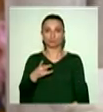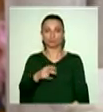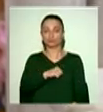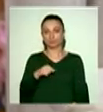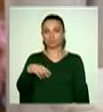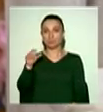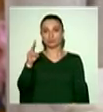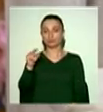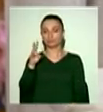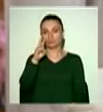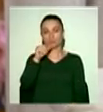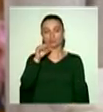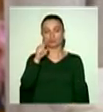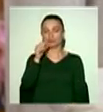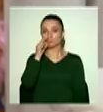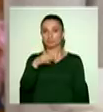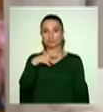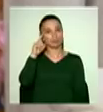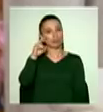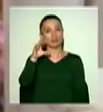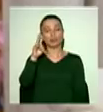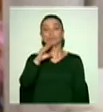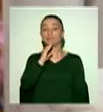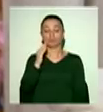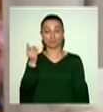ვიხო. და თვითონ მითხრა რომ